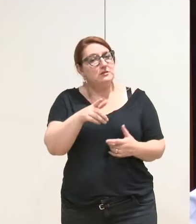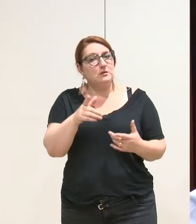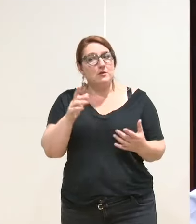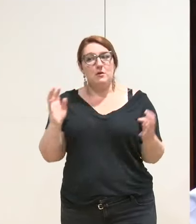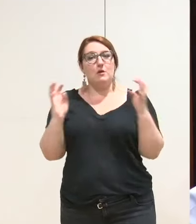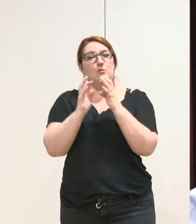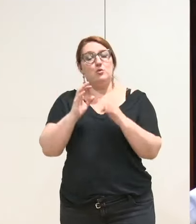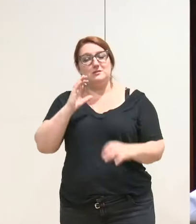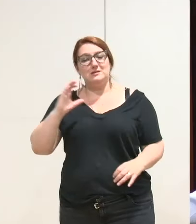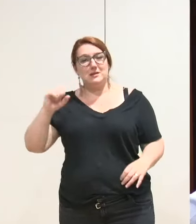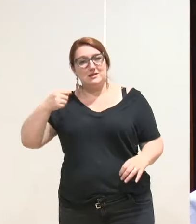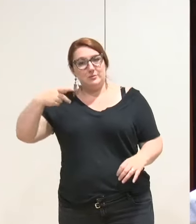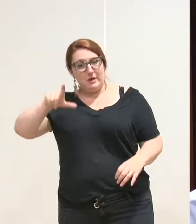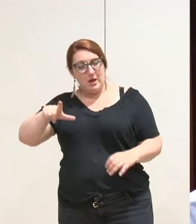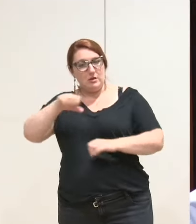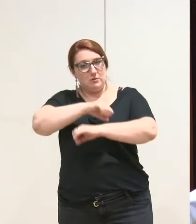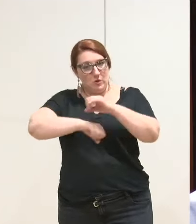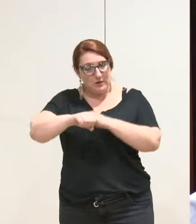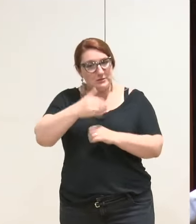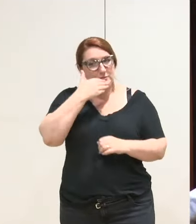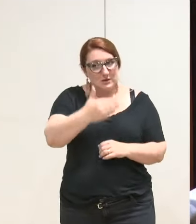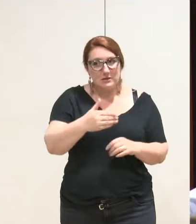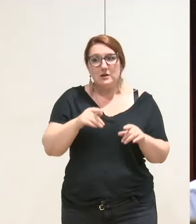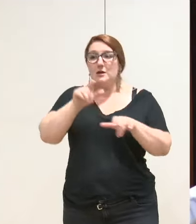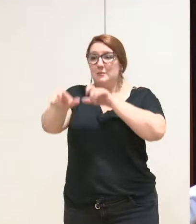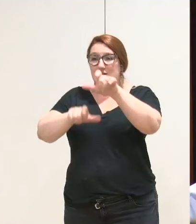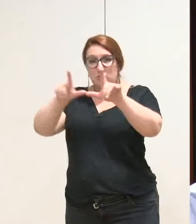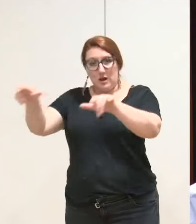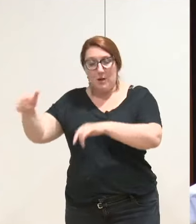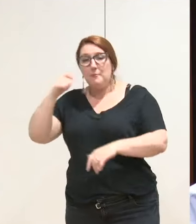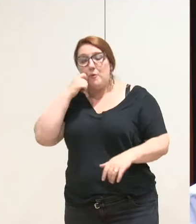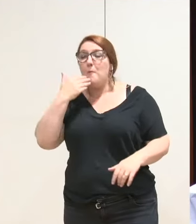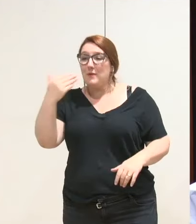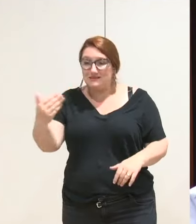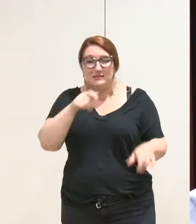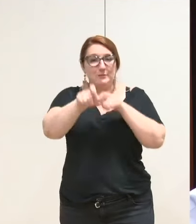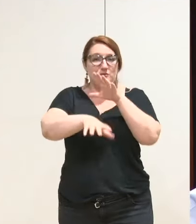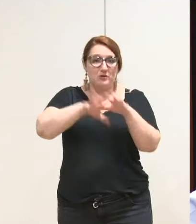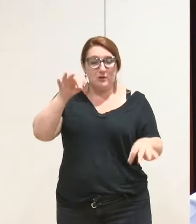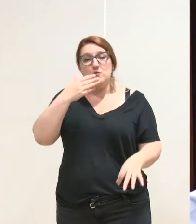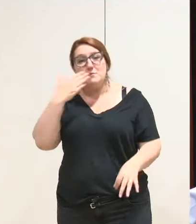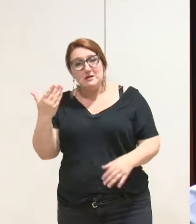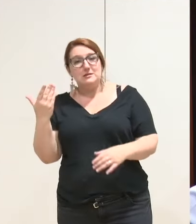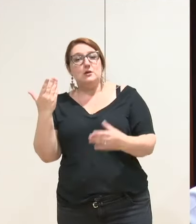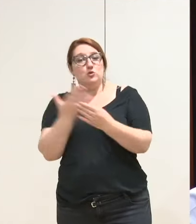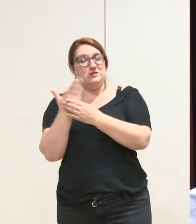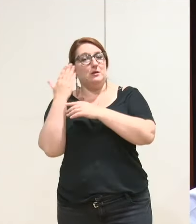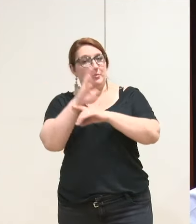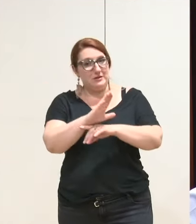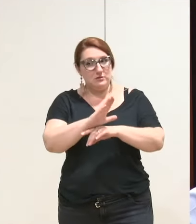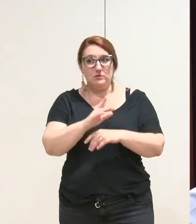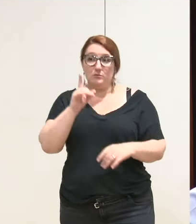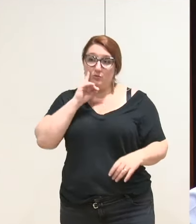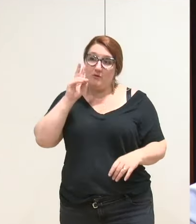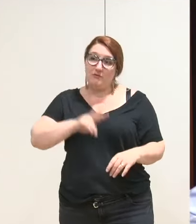CSPL c'était normal et les présent d'avoir été présents et les élus d'avoir présenté et soutenu le dossier parce que ça devait pas être